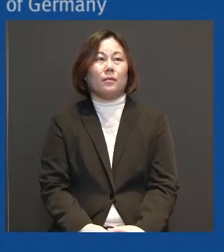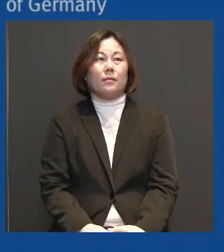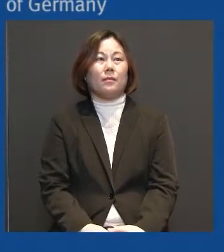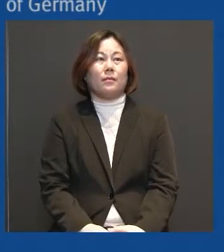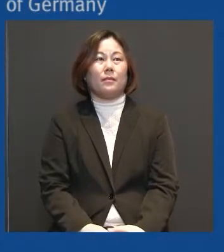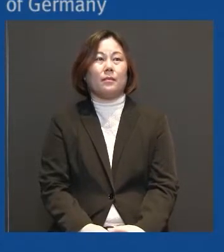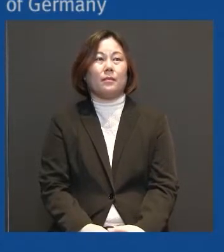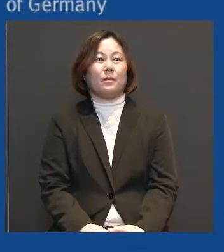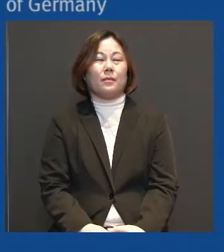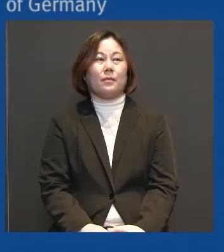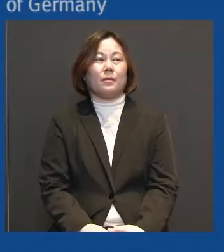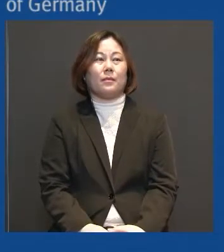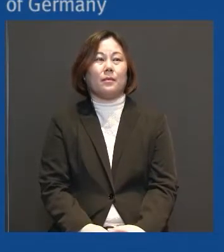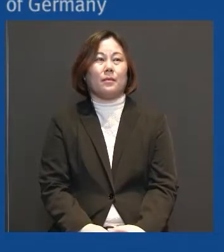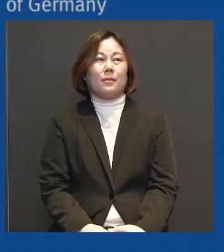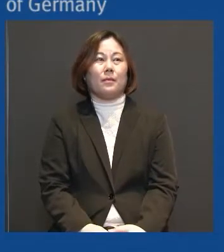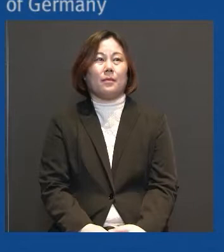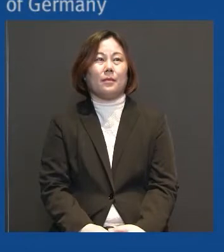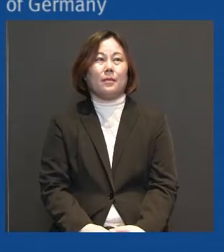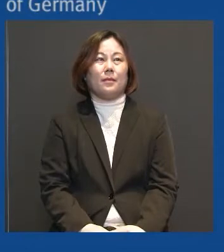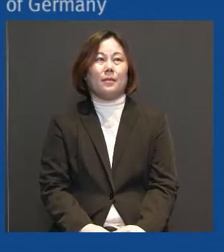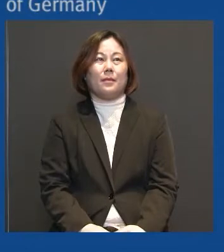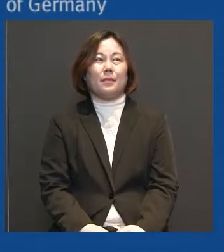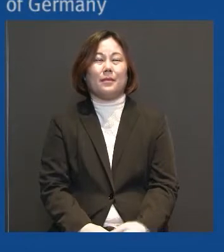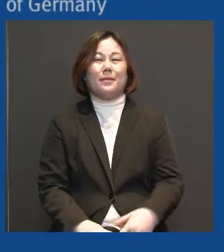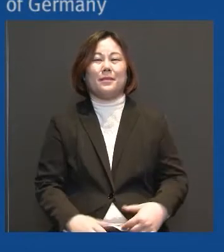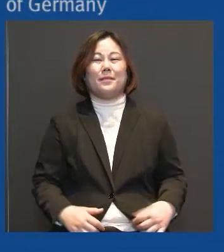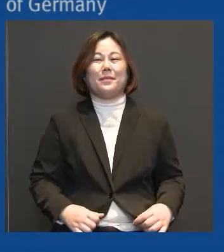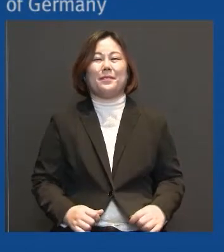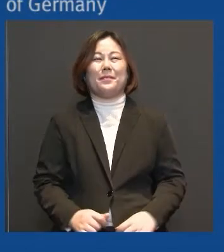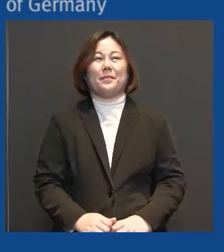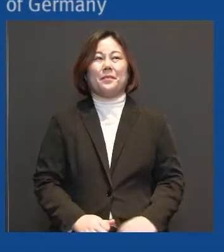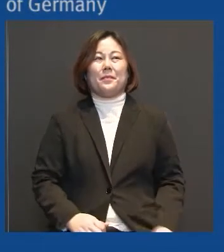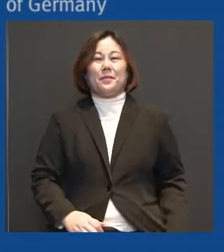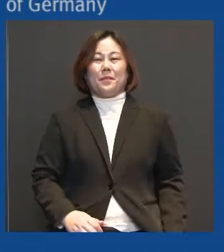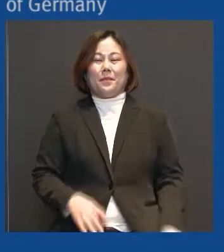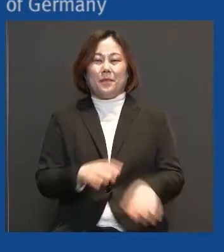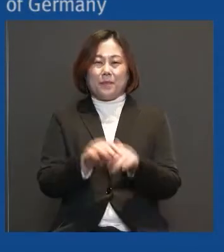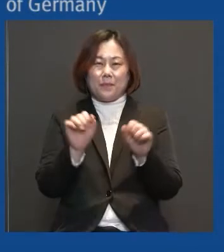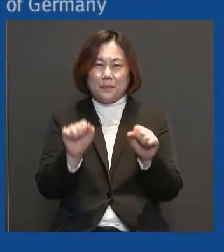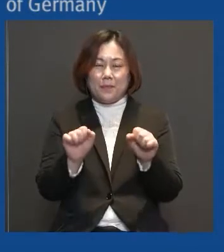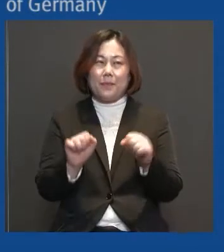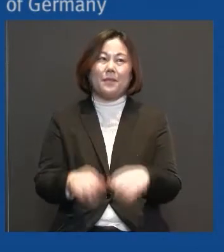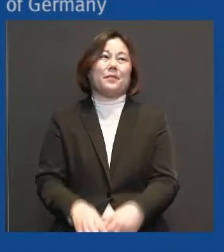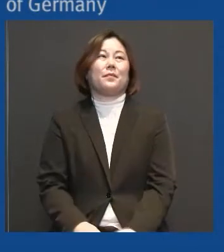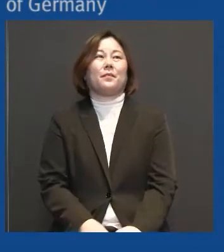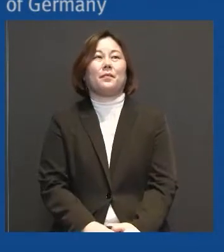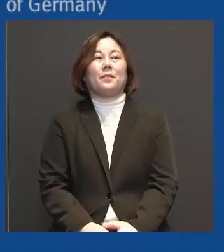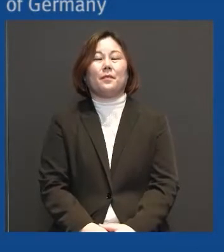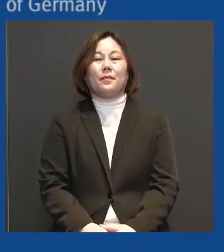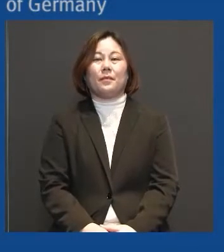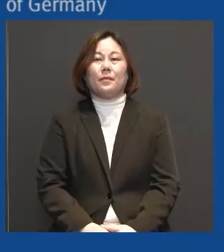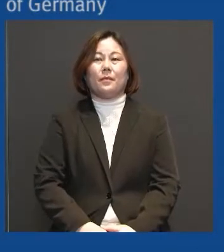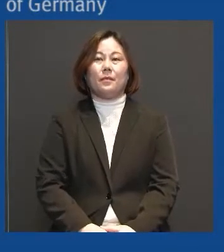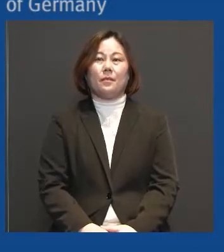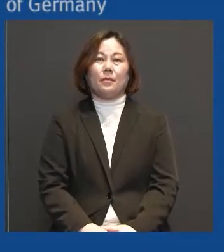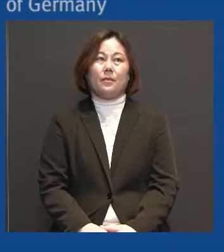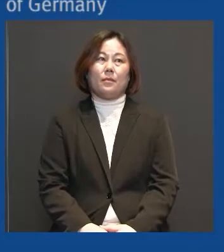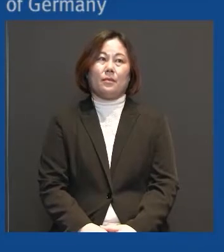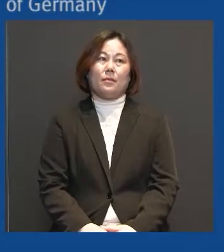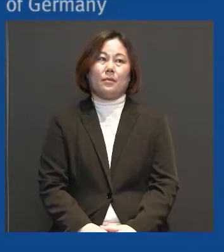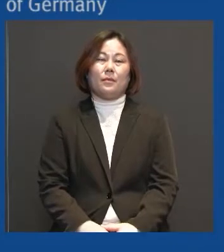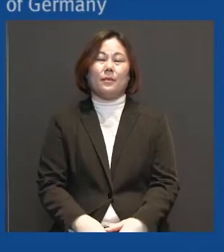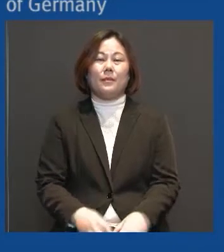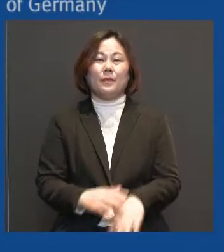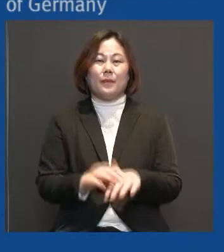Please turn on your microphone. Sorry, okay. 안녕하세요. Good morning, good evening. First of all, I want to